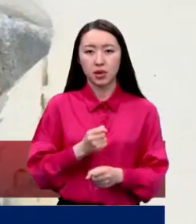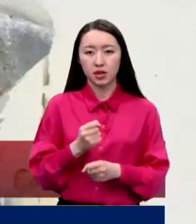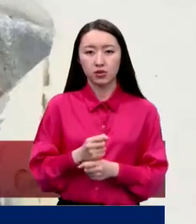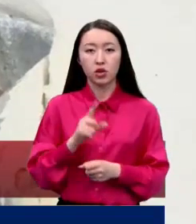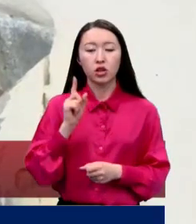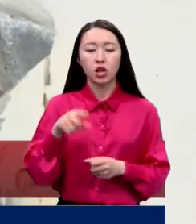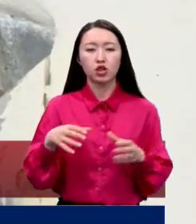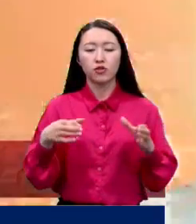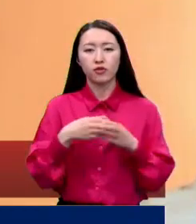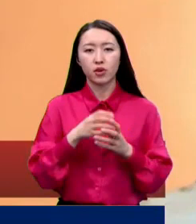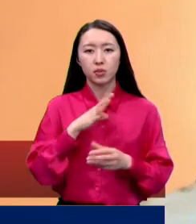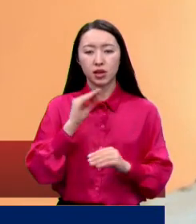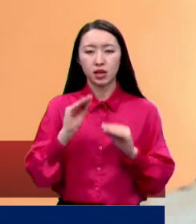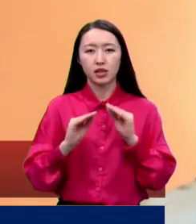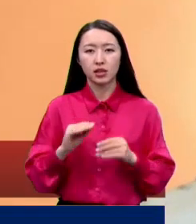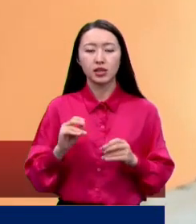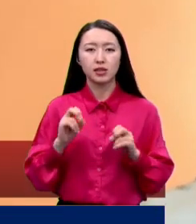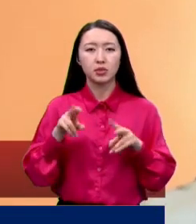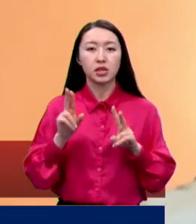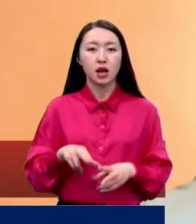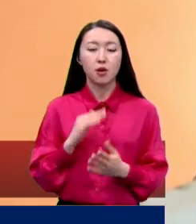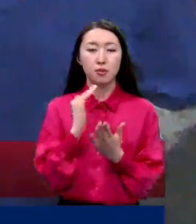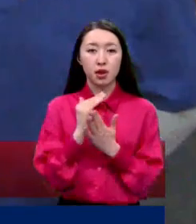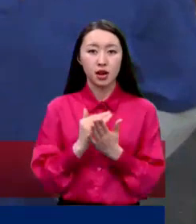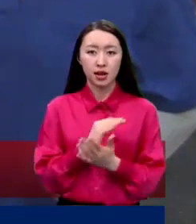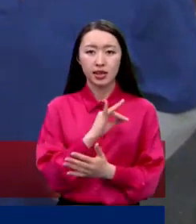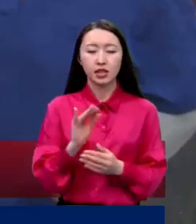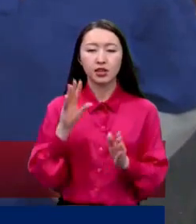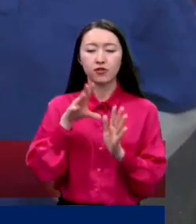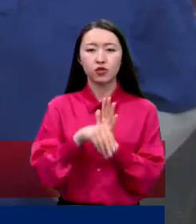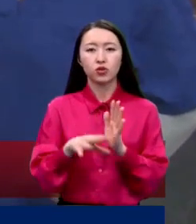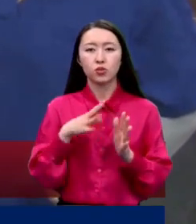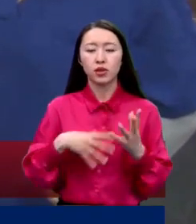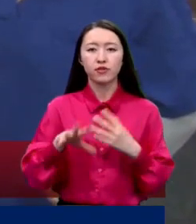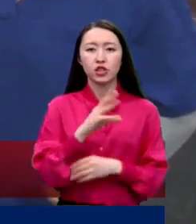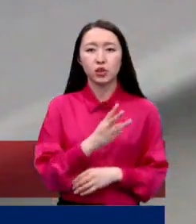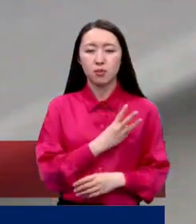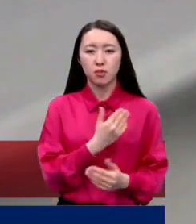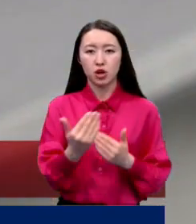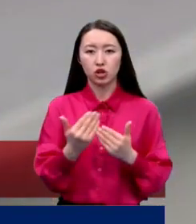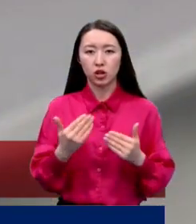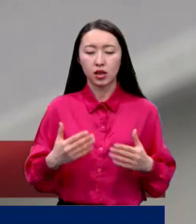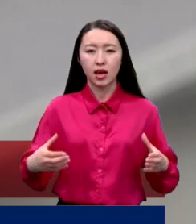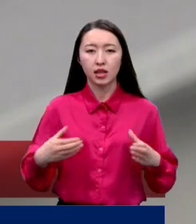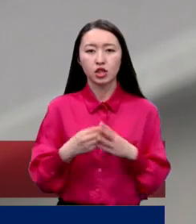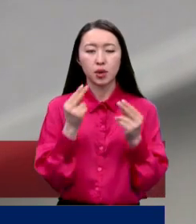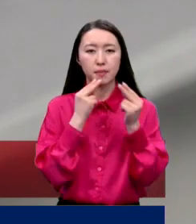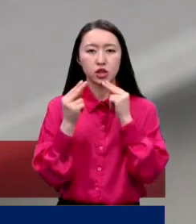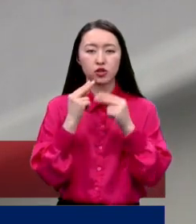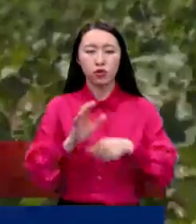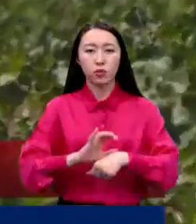крайней мере, ведомство разработало для этого специальную программу и внесло в нее все пожелания ассоциации пищевой